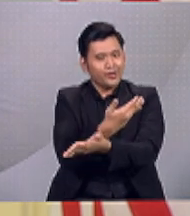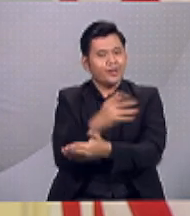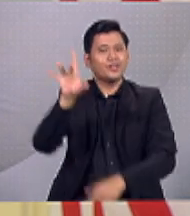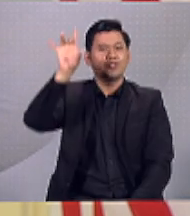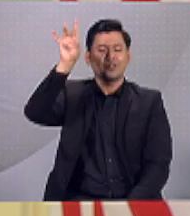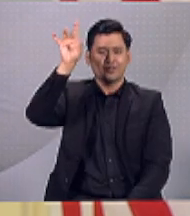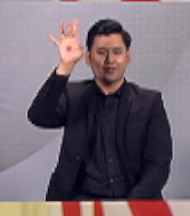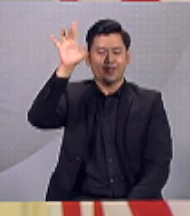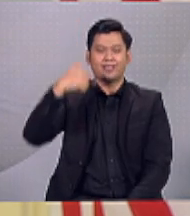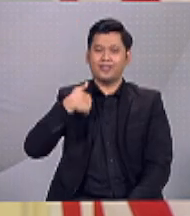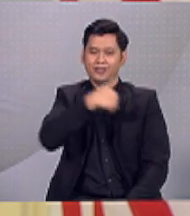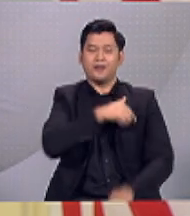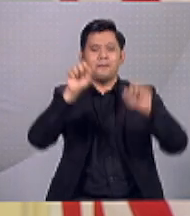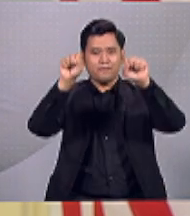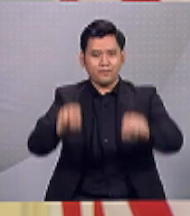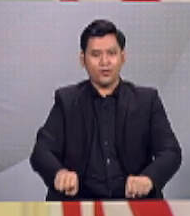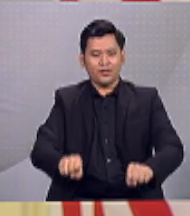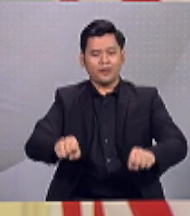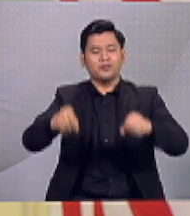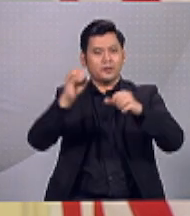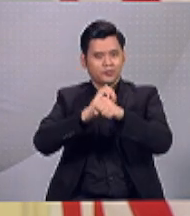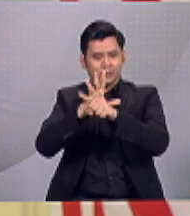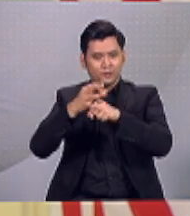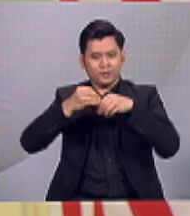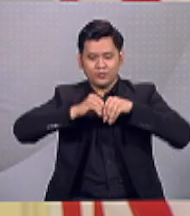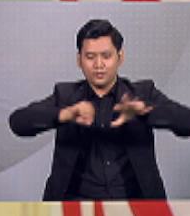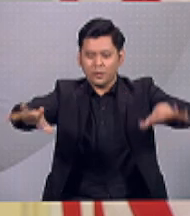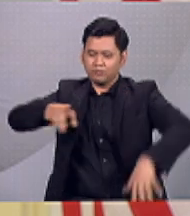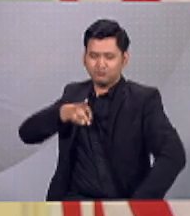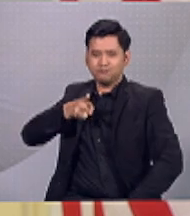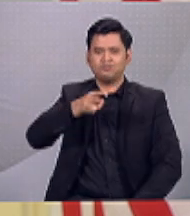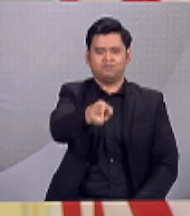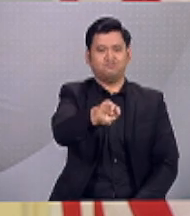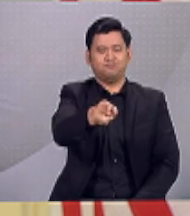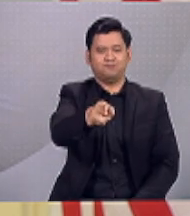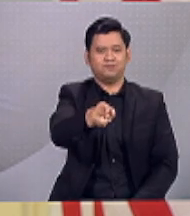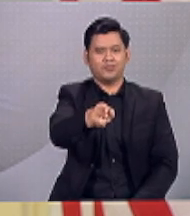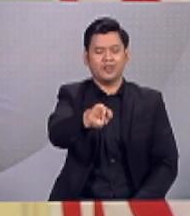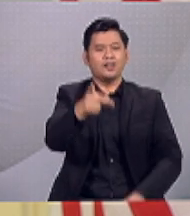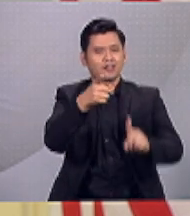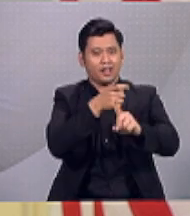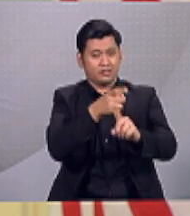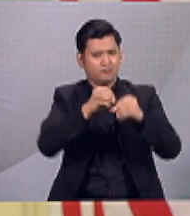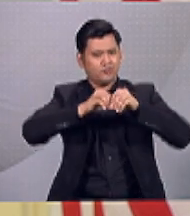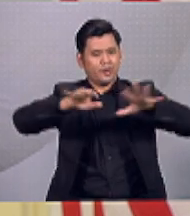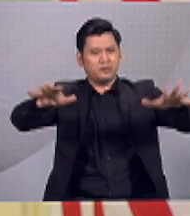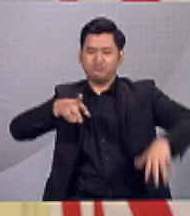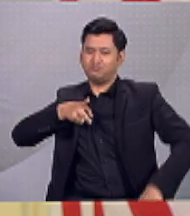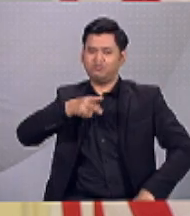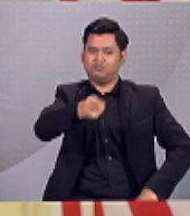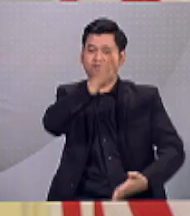insyaAllah kita dapat memutuskan rantaian COVID-19 ini dari terus merebak. Dan